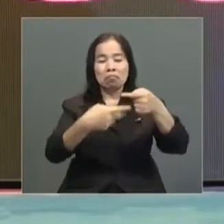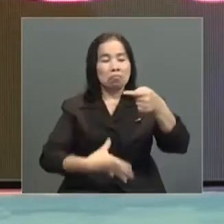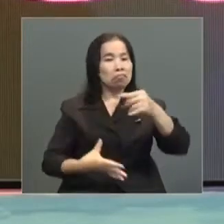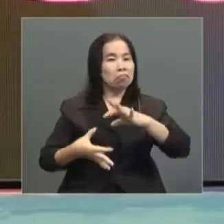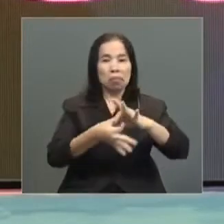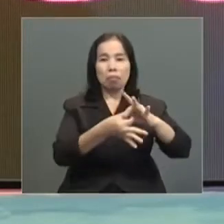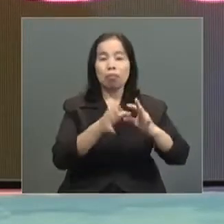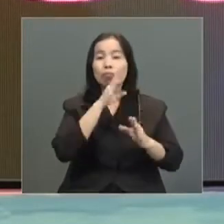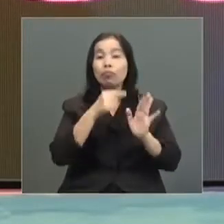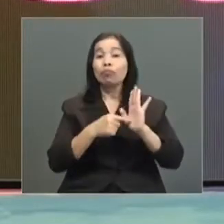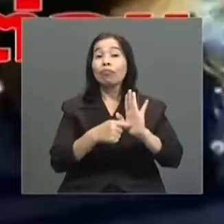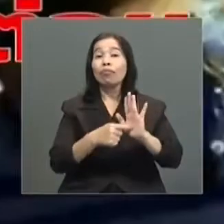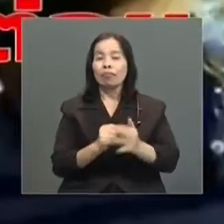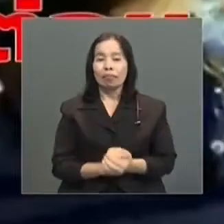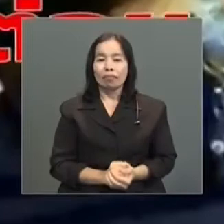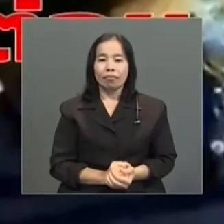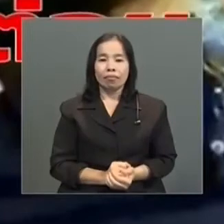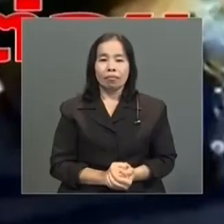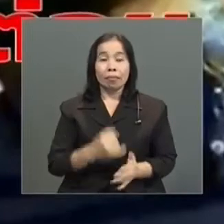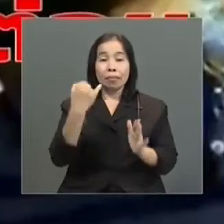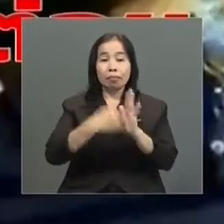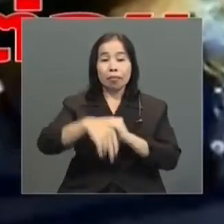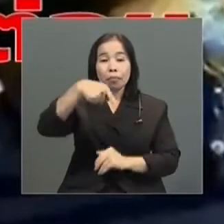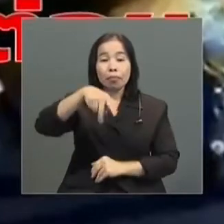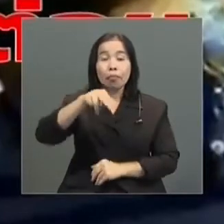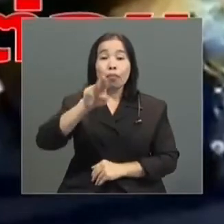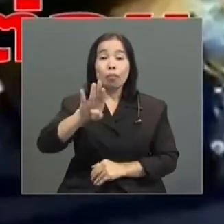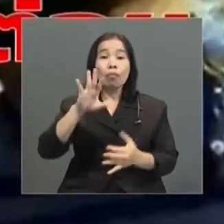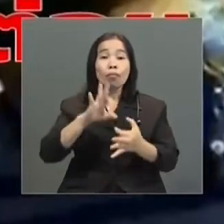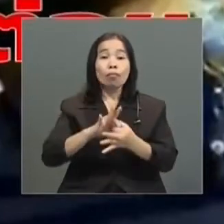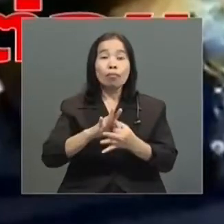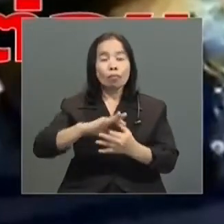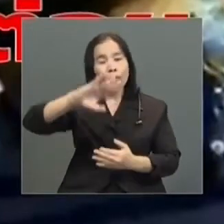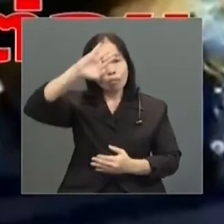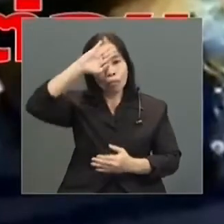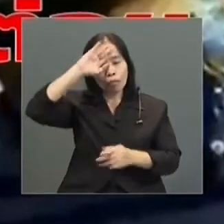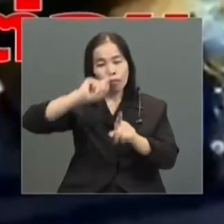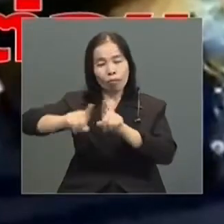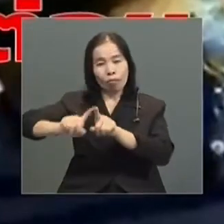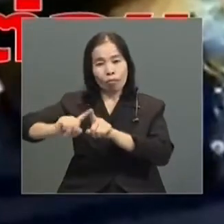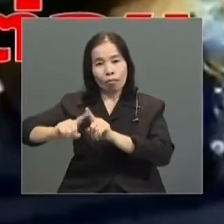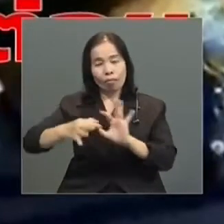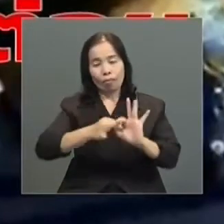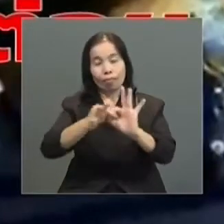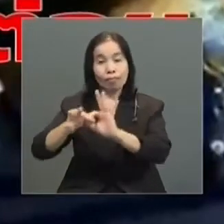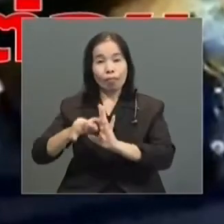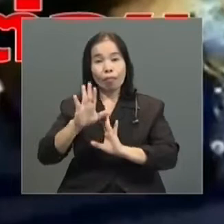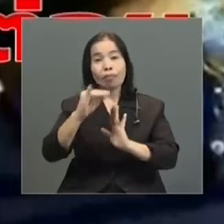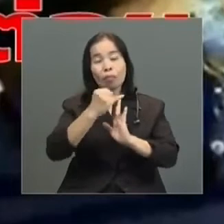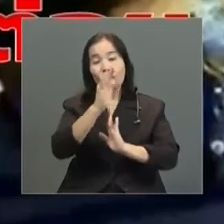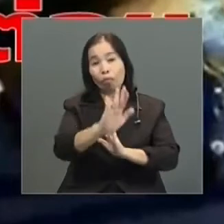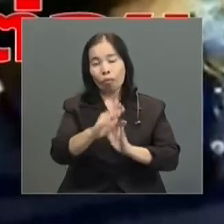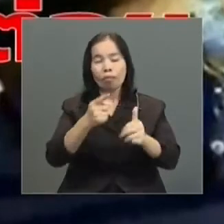ยกตัวอย่างเช่นหนึ่งท่านต้องปิดพรบควบคุมโรคติดต่อของแต่ละจังหวัดที่ประกาศไว้นะครับ